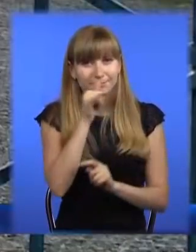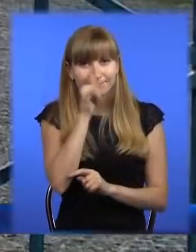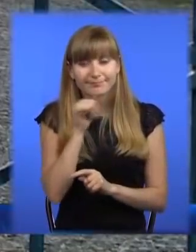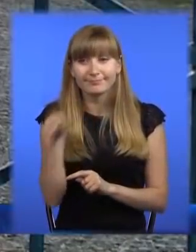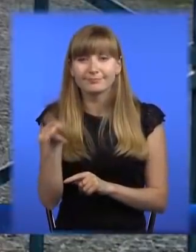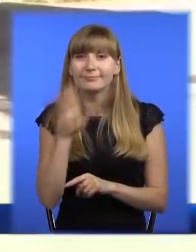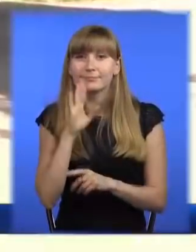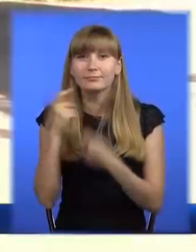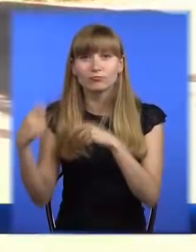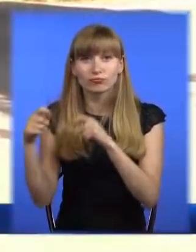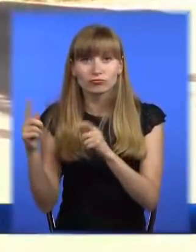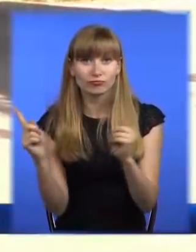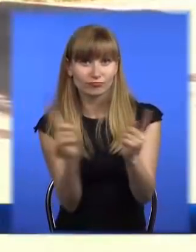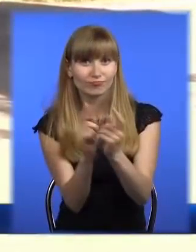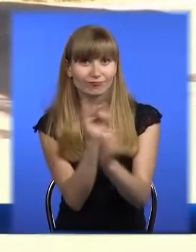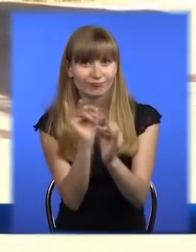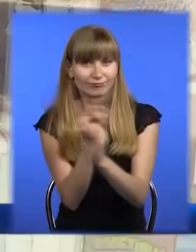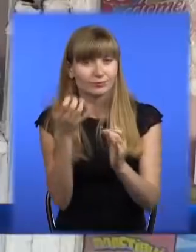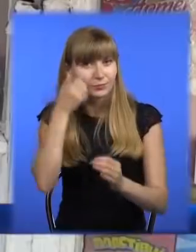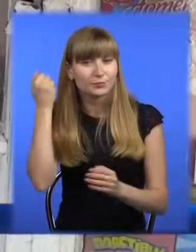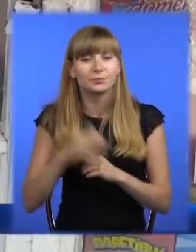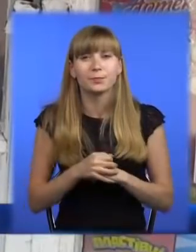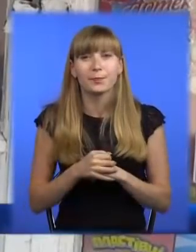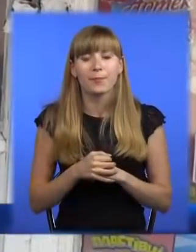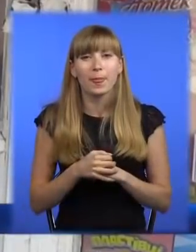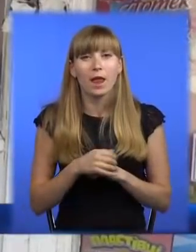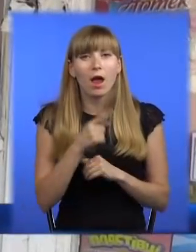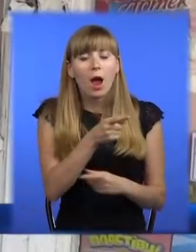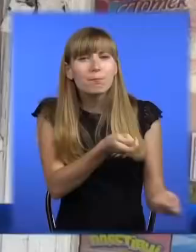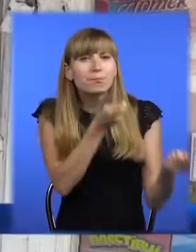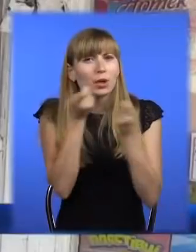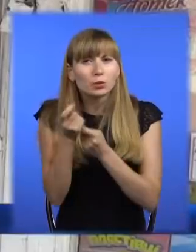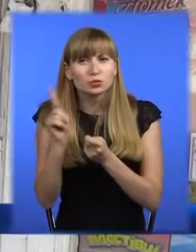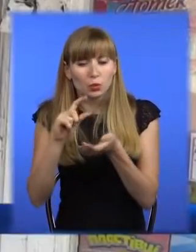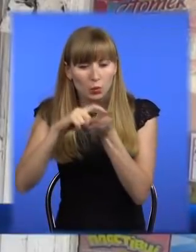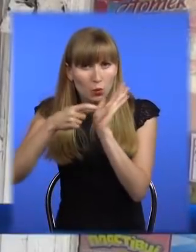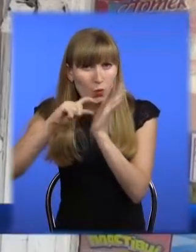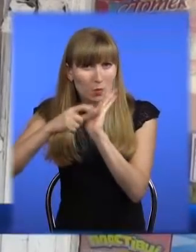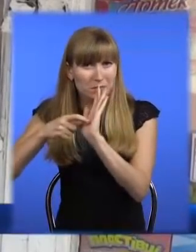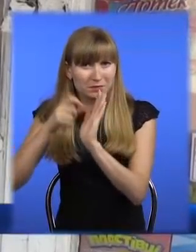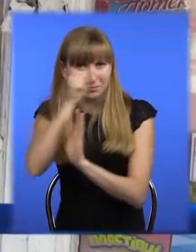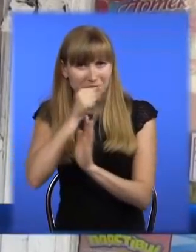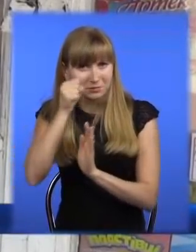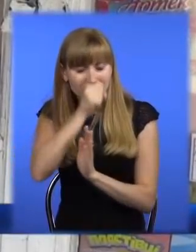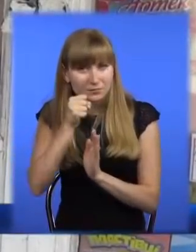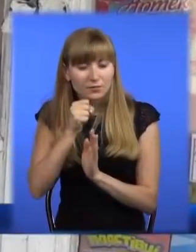ними вдалося лише продавчині з кіоску поряд. Вони нам приносять там